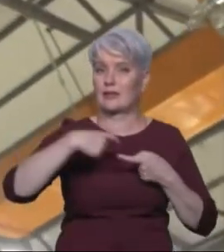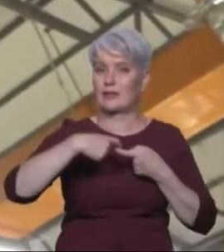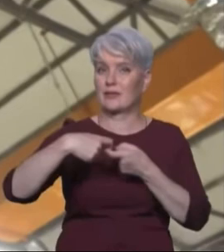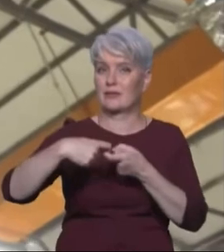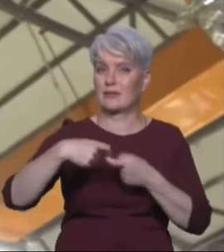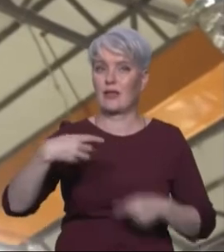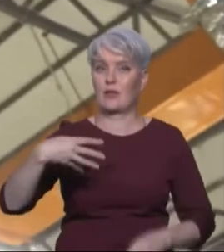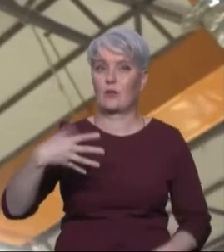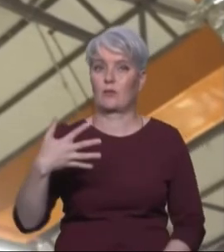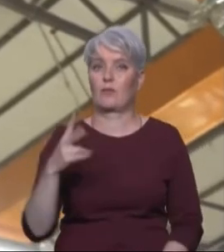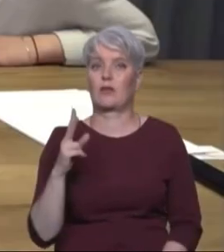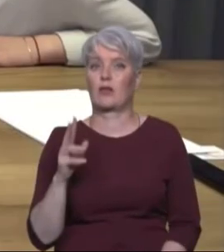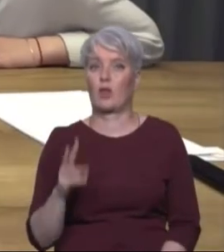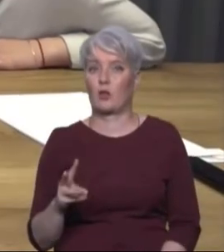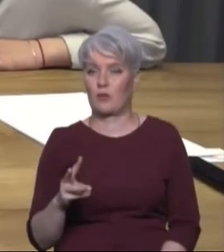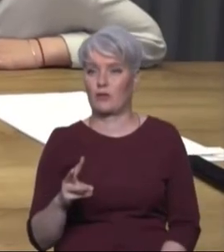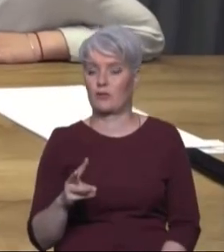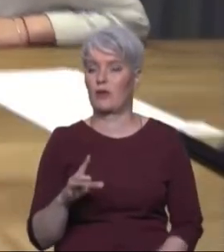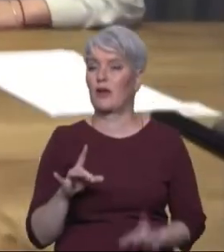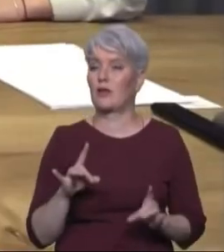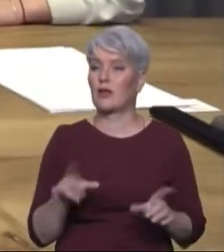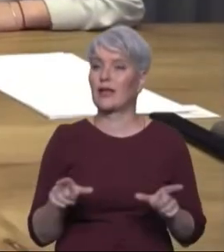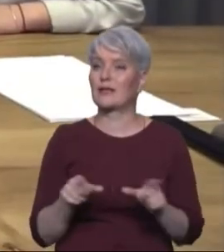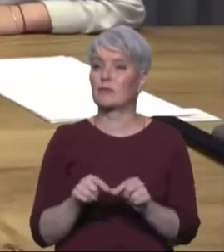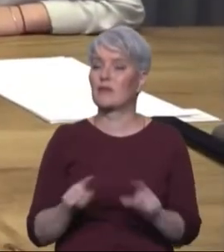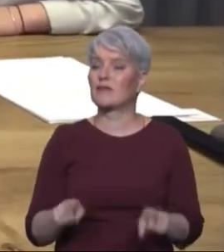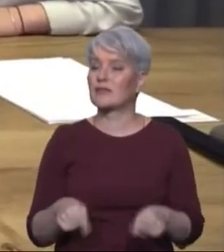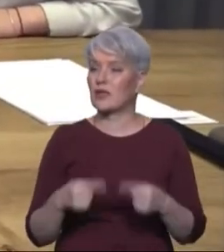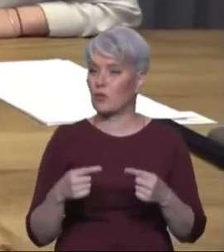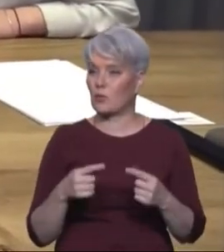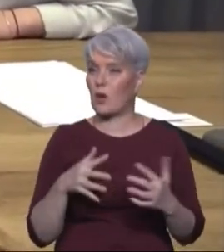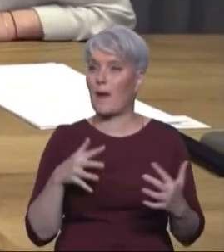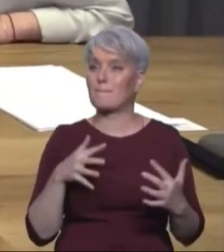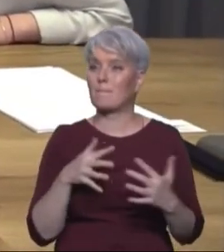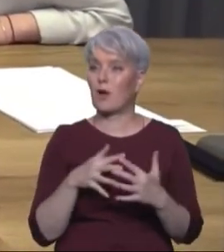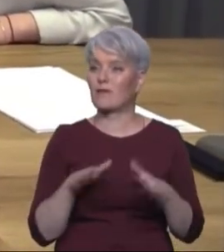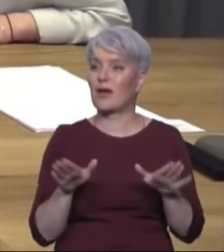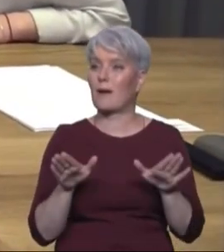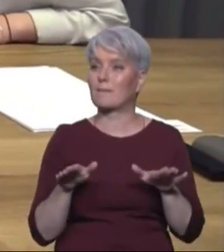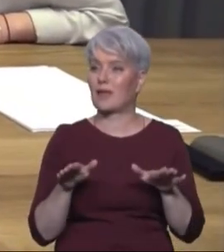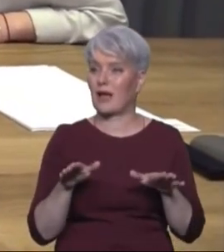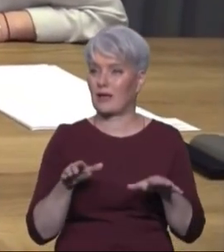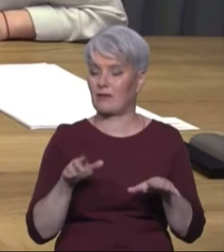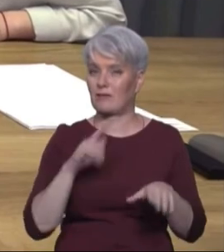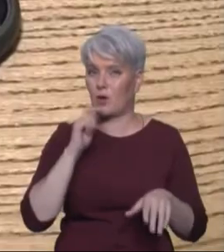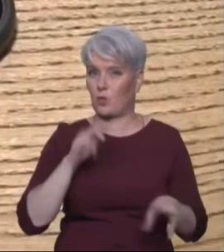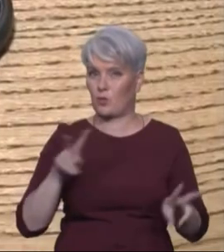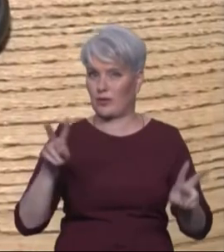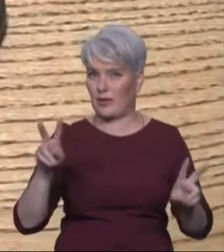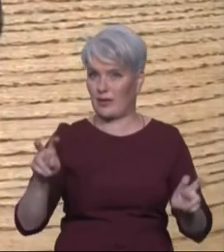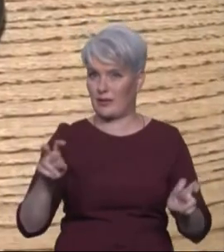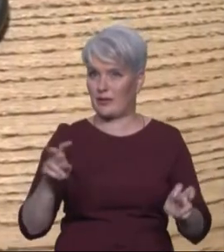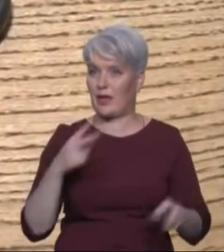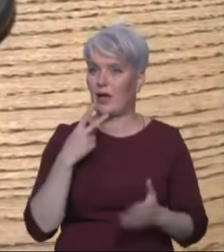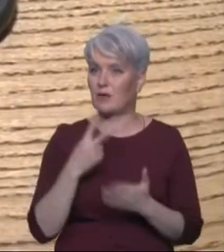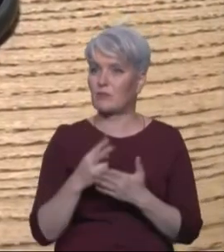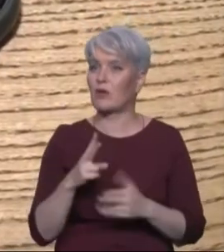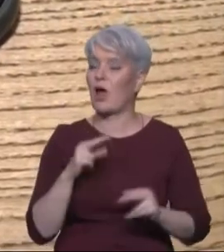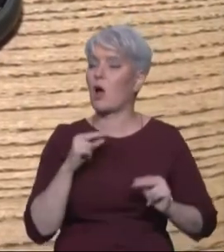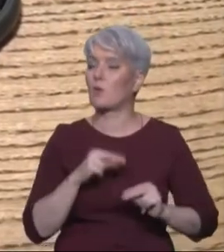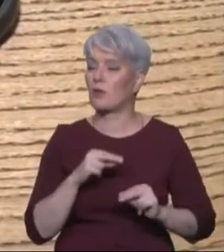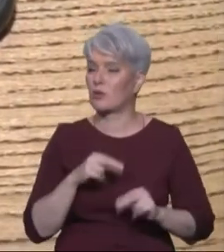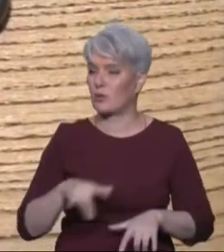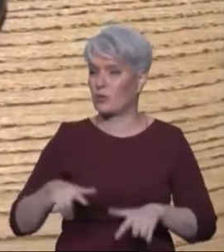45 кілометрів розповідає співзасновник бойових птахів України та ділиться відео як працюють їхні дрони